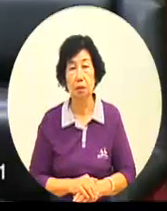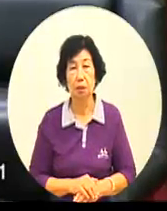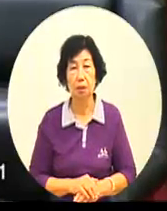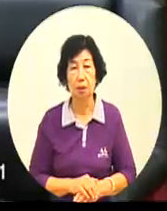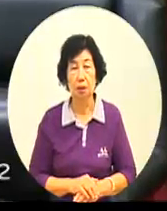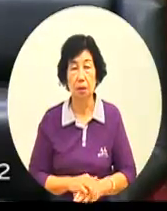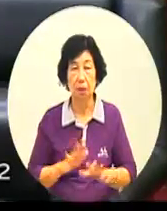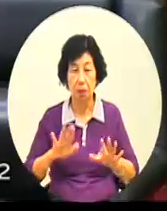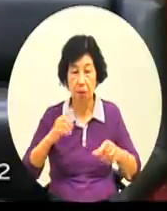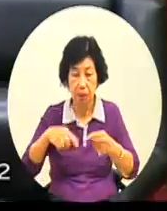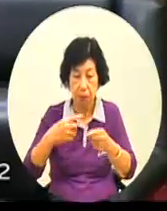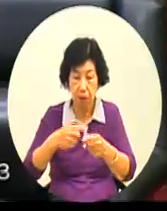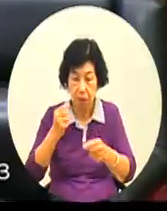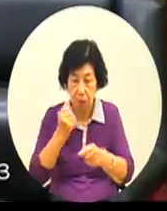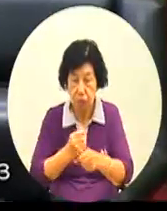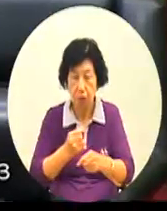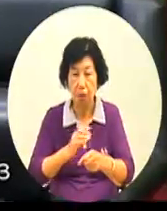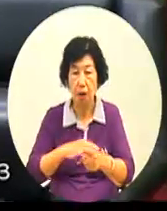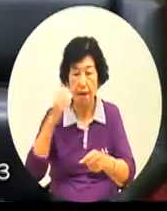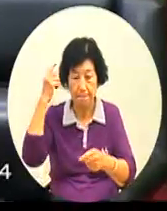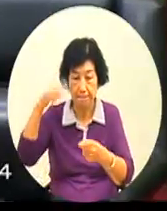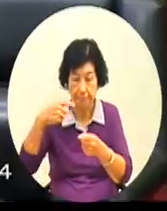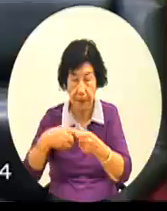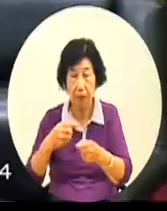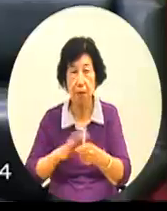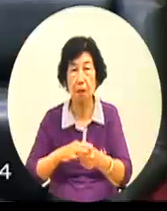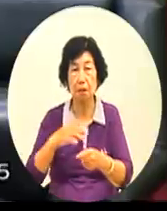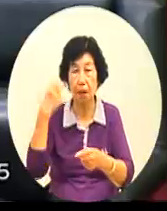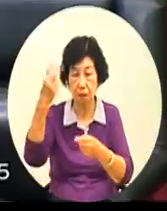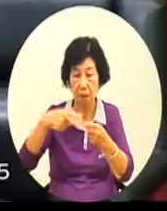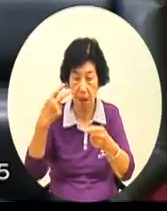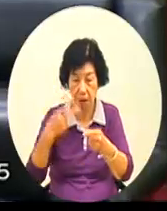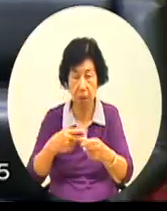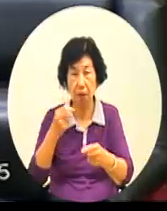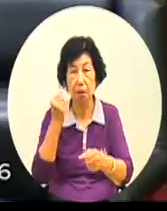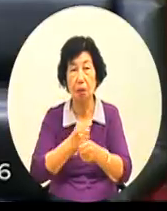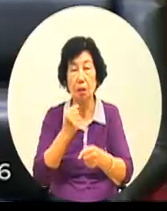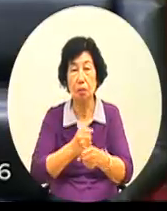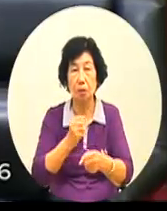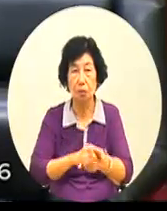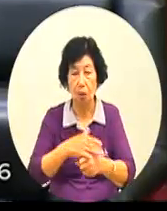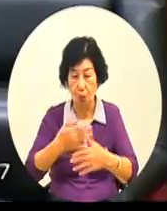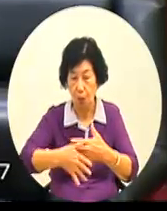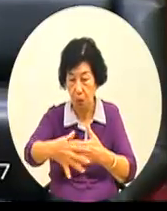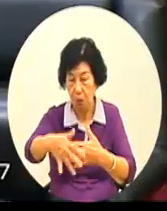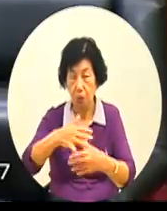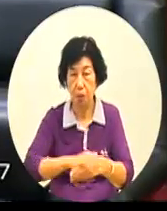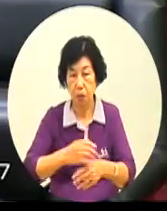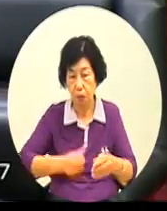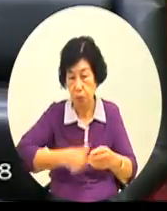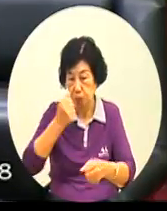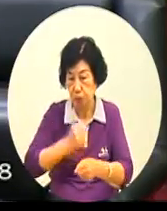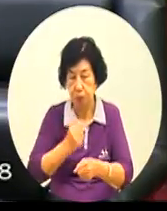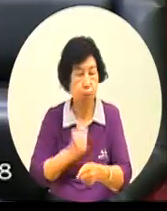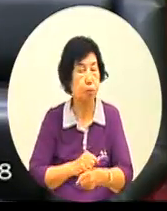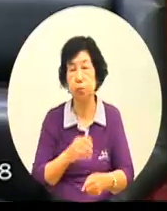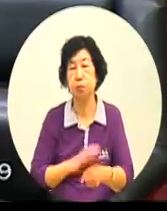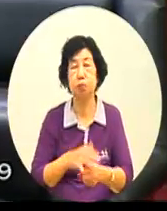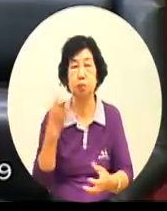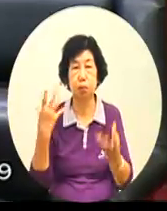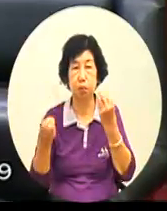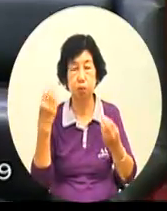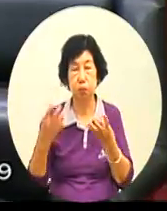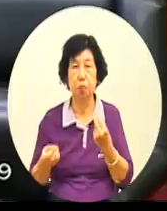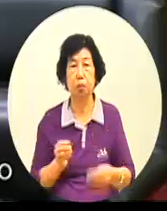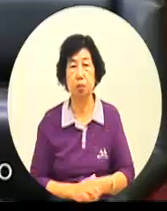行。你们做到了吗？没有，这两年来我看不到你们的执行力到底在哪里，这就是让我非常非